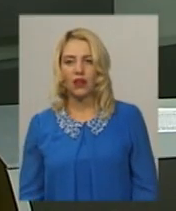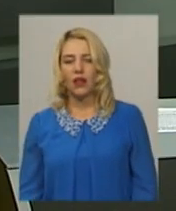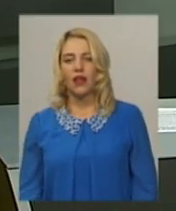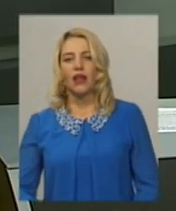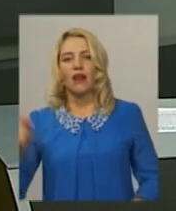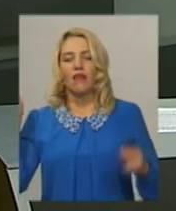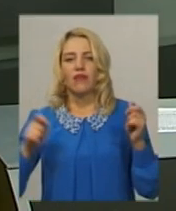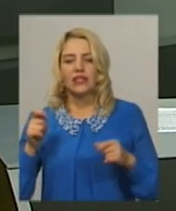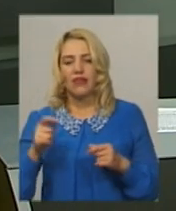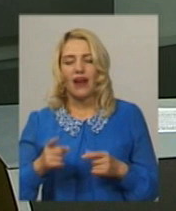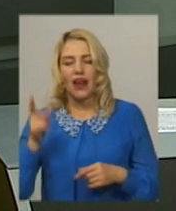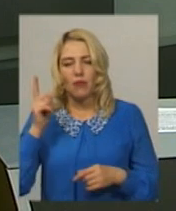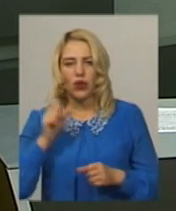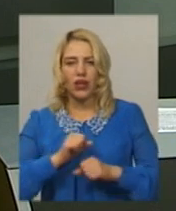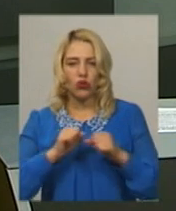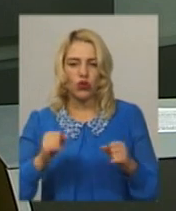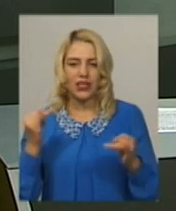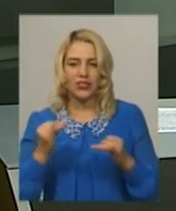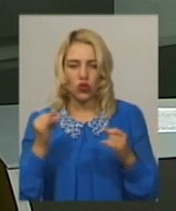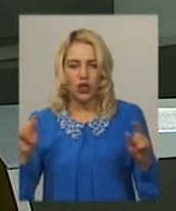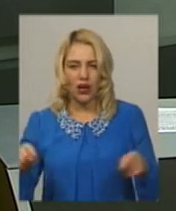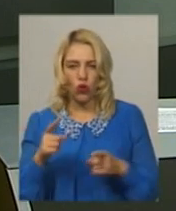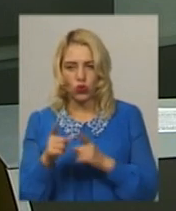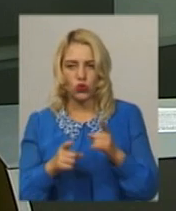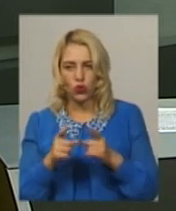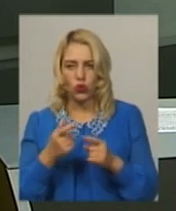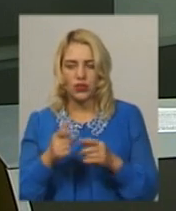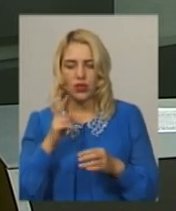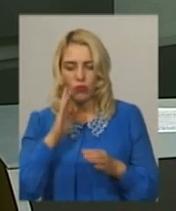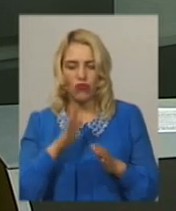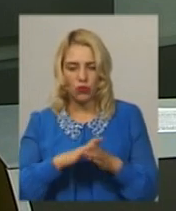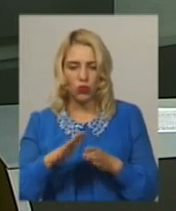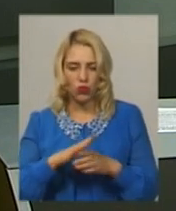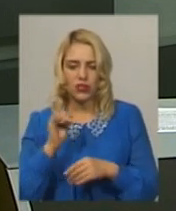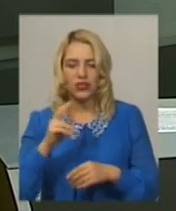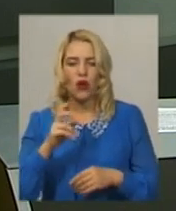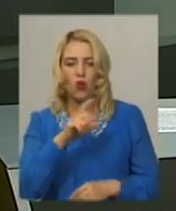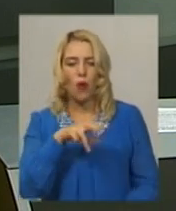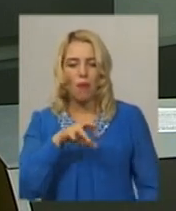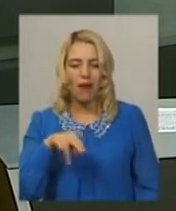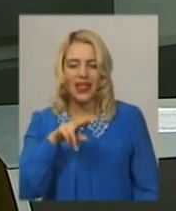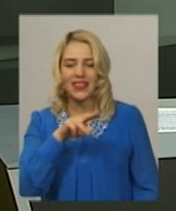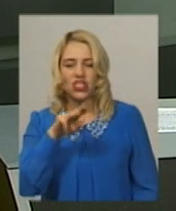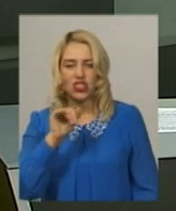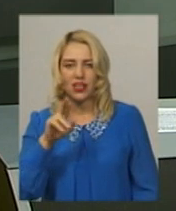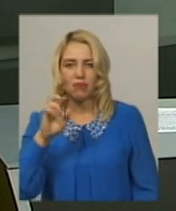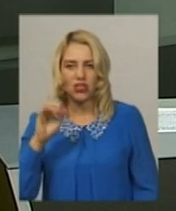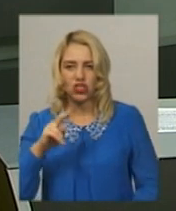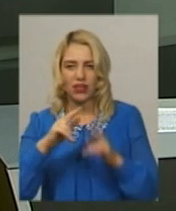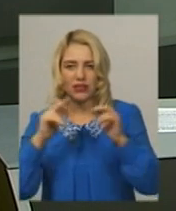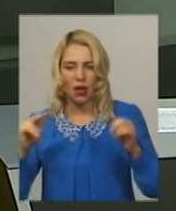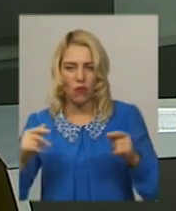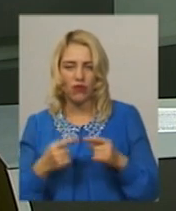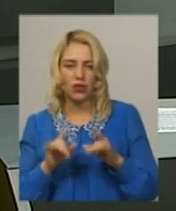Фестиваль «Епоха героїв» історичної реконструкції відбудеться у Державному історико-культурному заповіднику Межибіж. Про це повідомив його директор